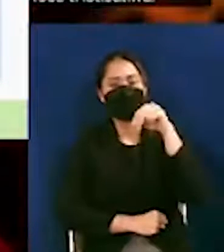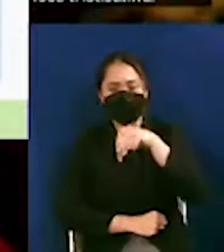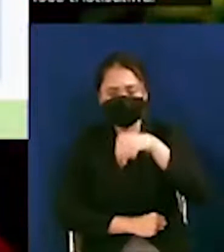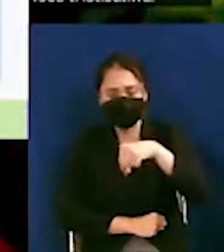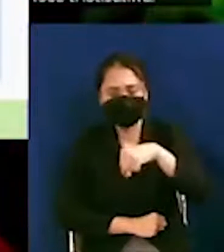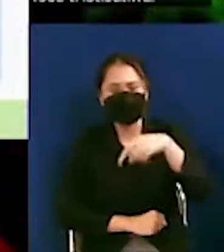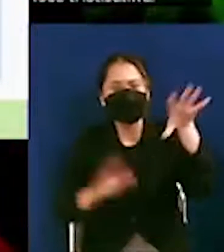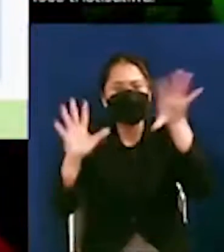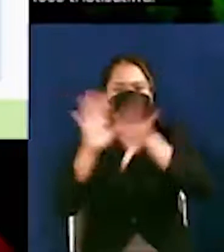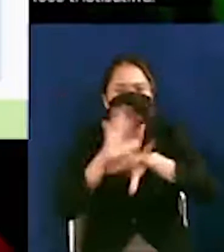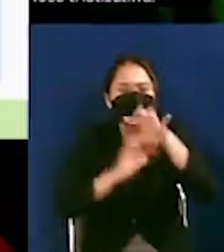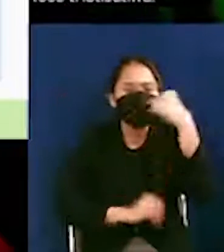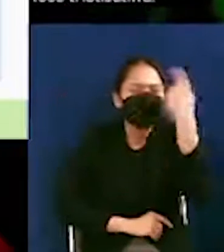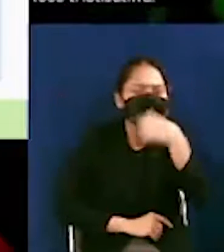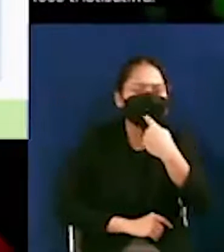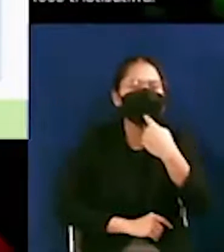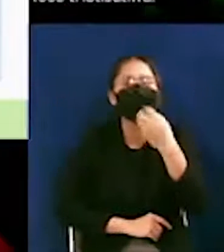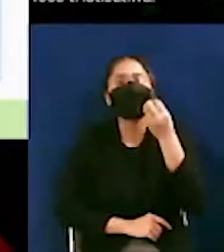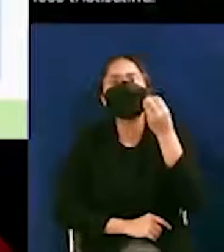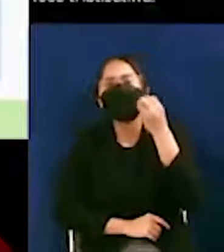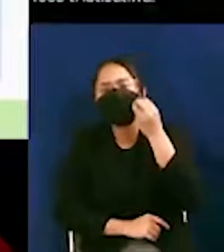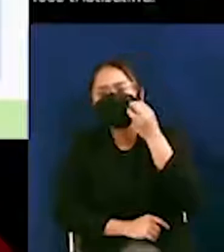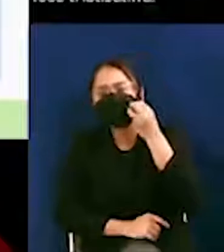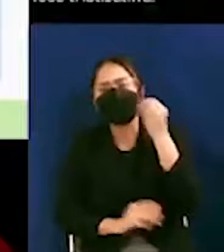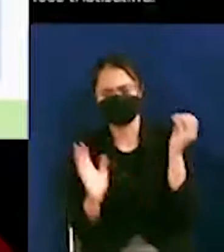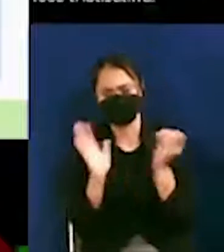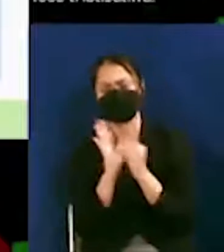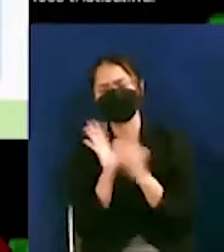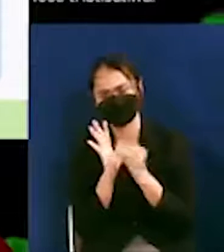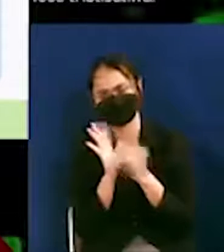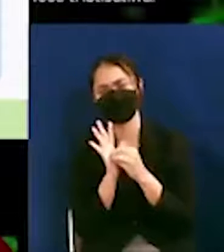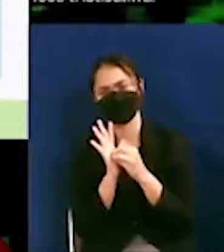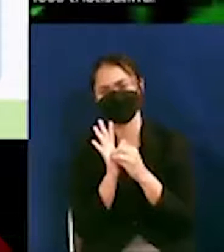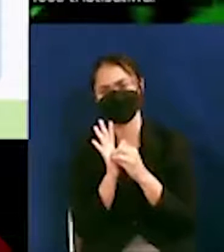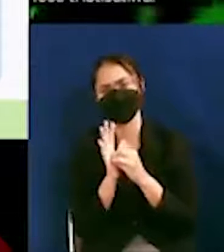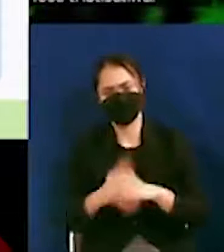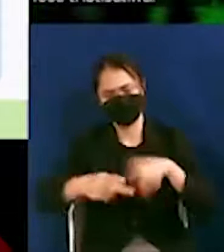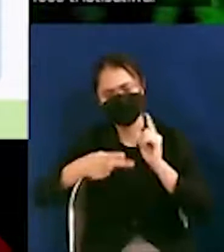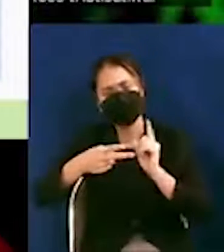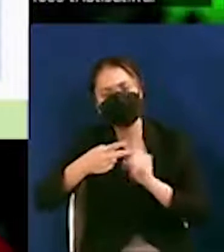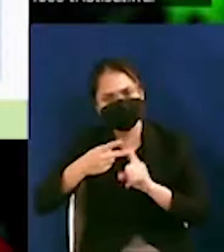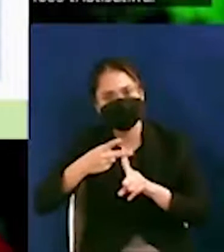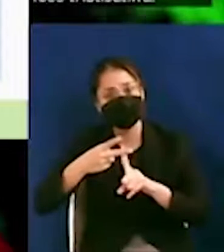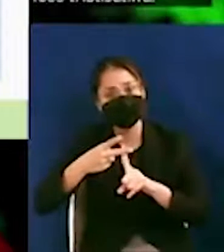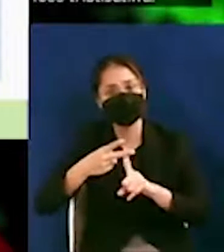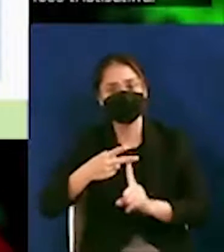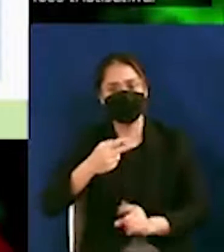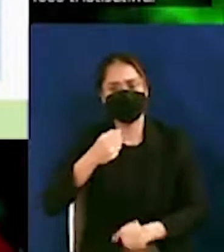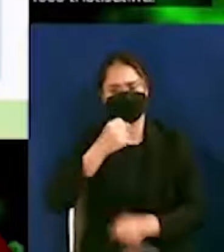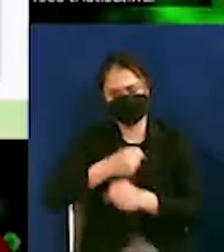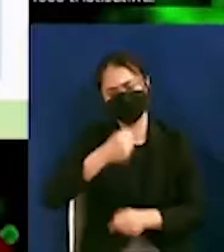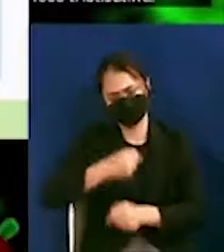ใครบ้าง1คือผู้ที่มีภูมิลำเนาอยู่ในกทม.อันที่2ที่สำคัญครับทำงานอยู่